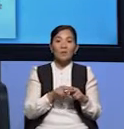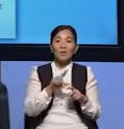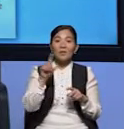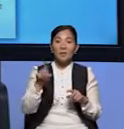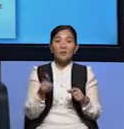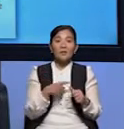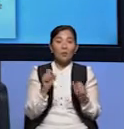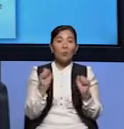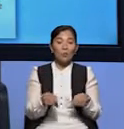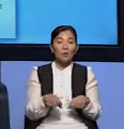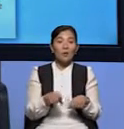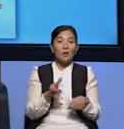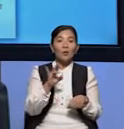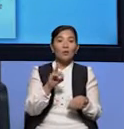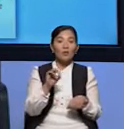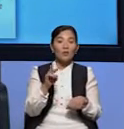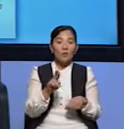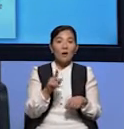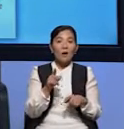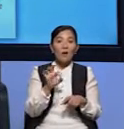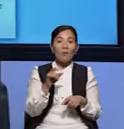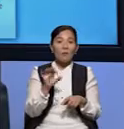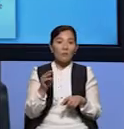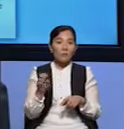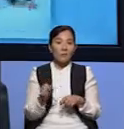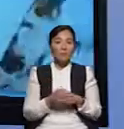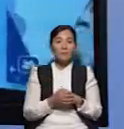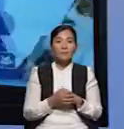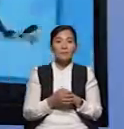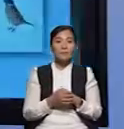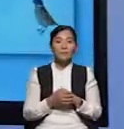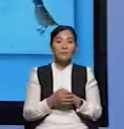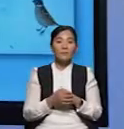и можно назвать «Кошачья охота».